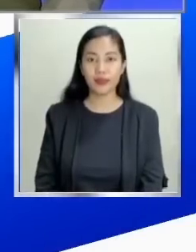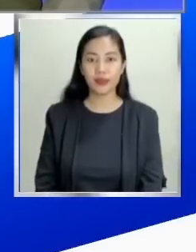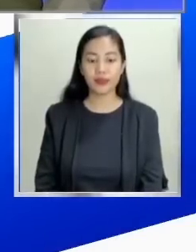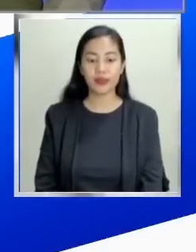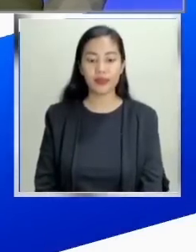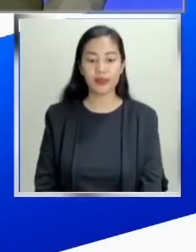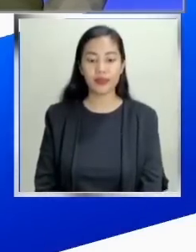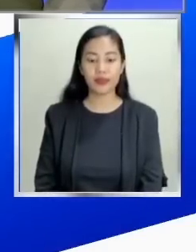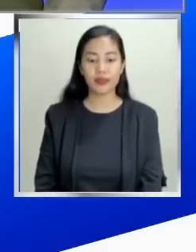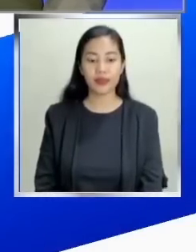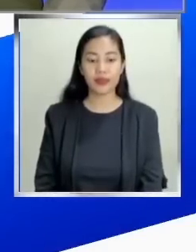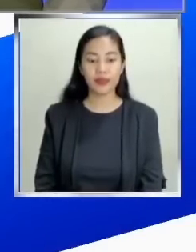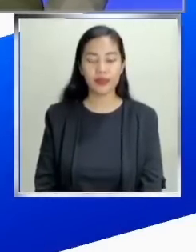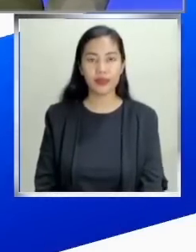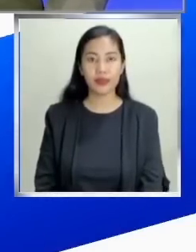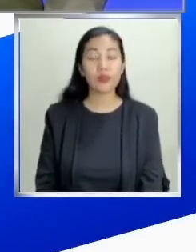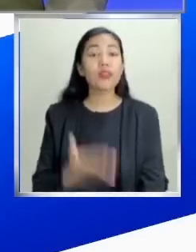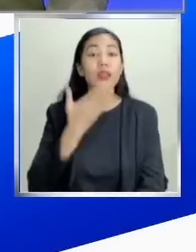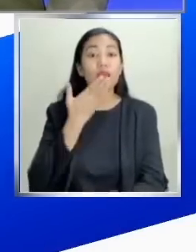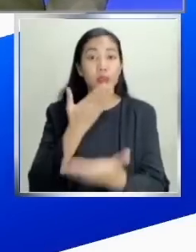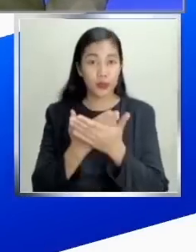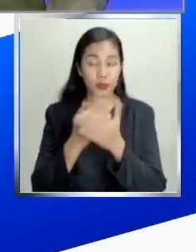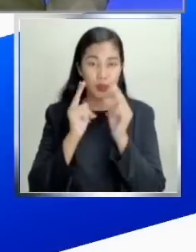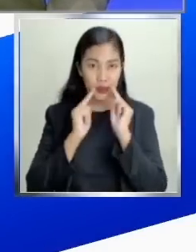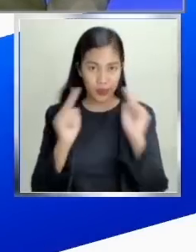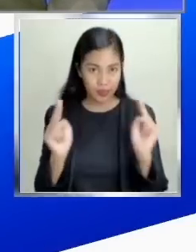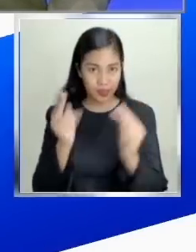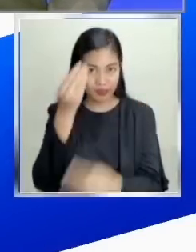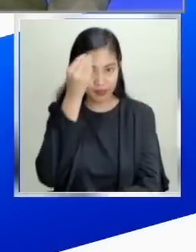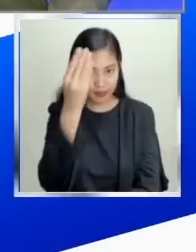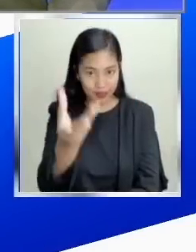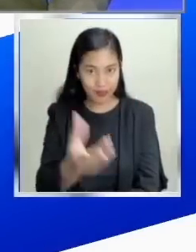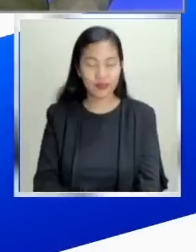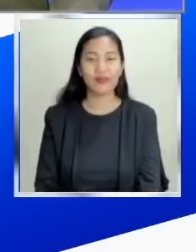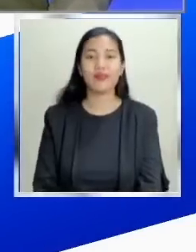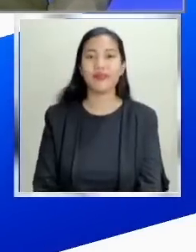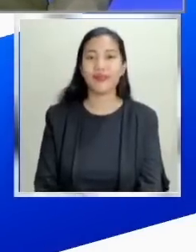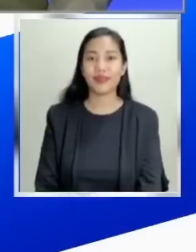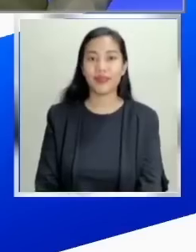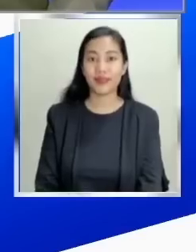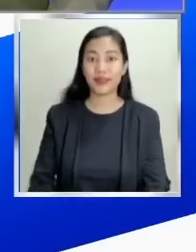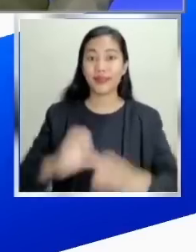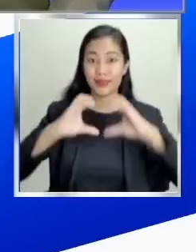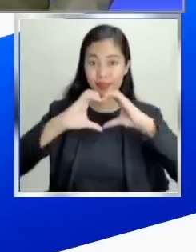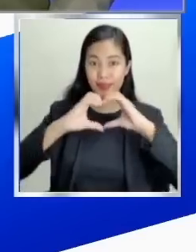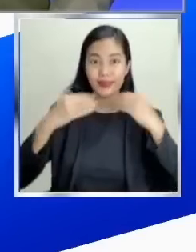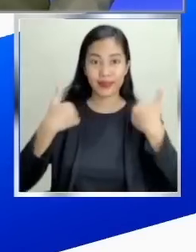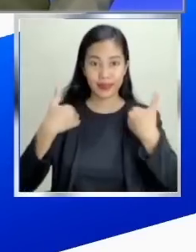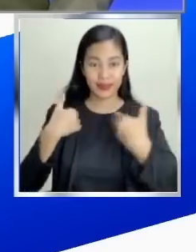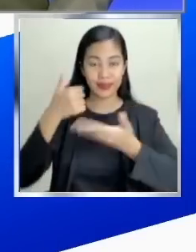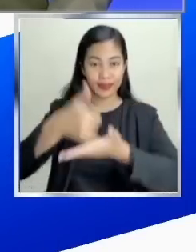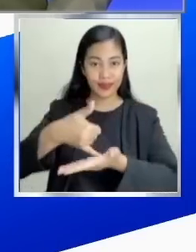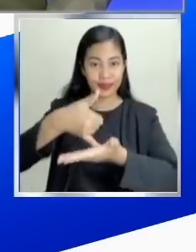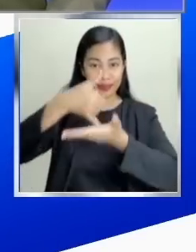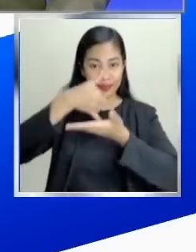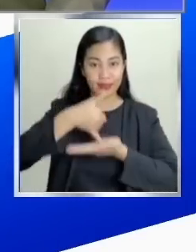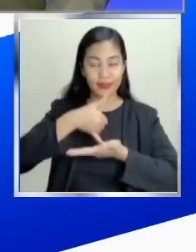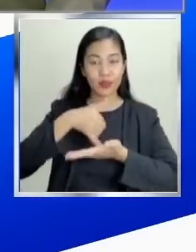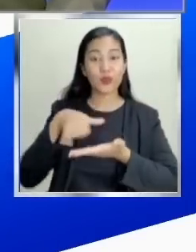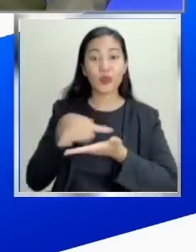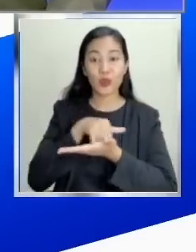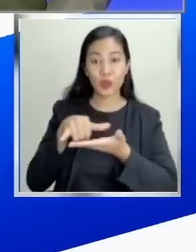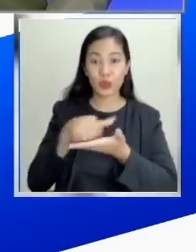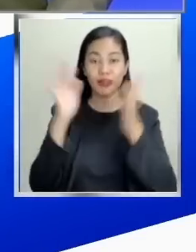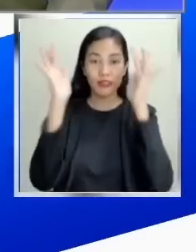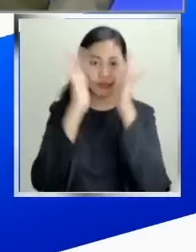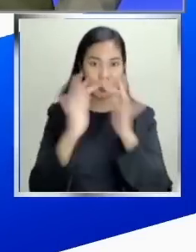Sa magandang balita muna, pinarangalan muli ang GMA Network sa prestigyoso New York Festival's TV